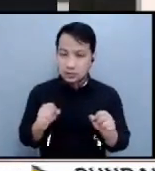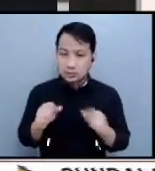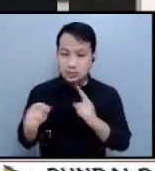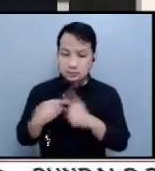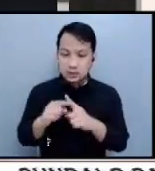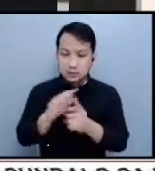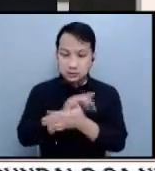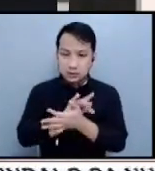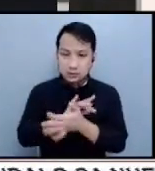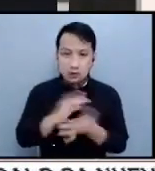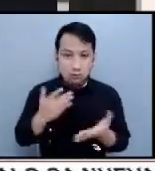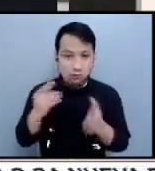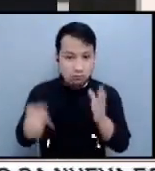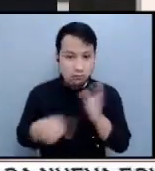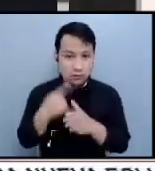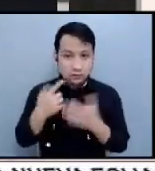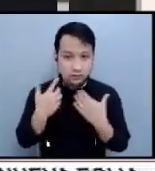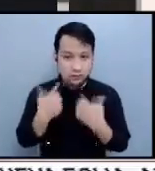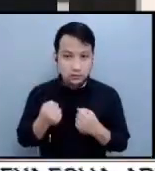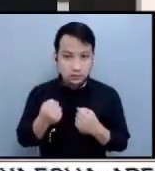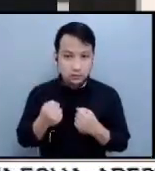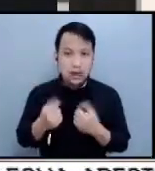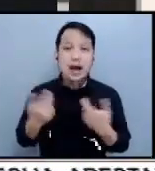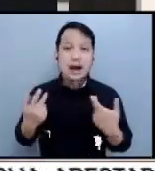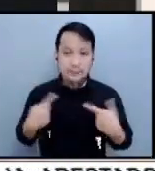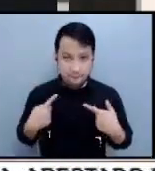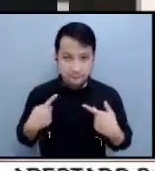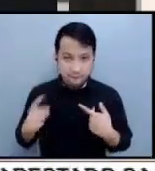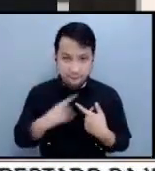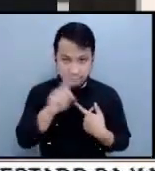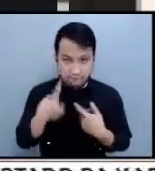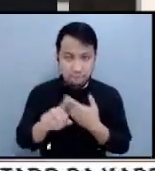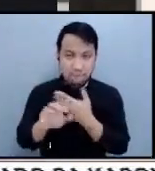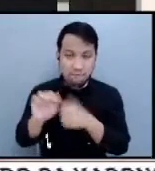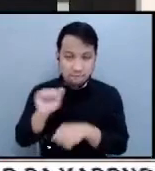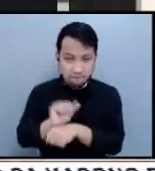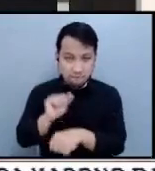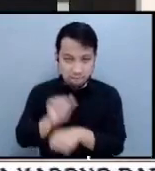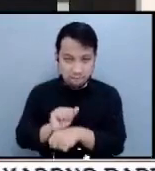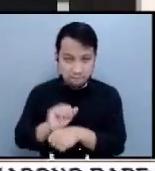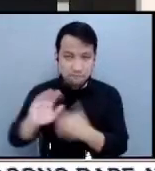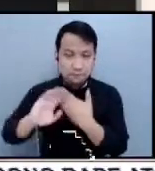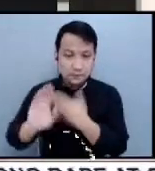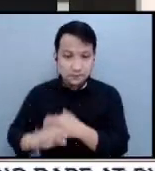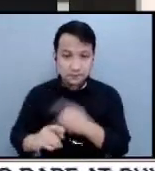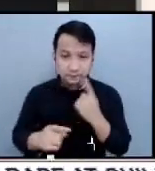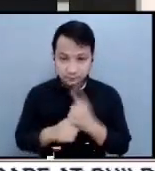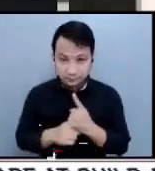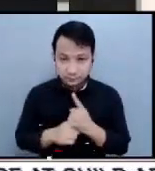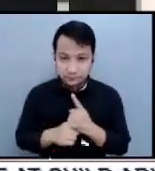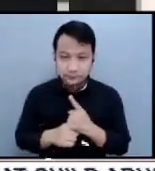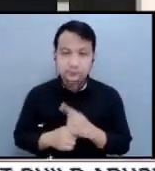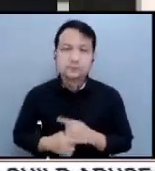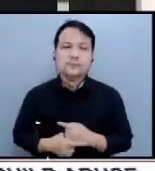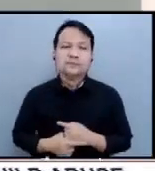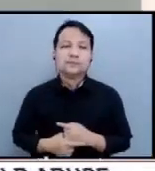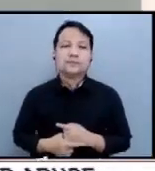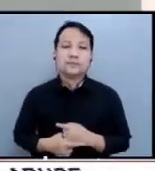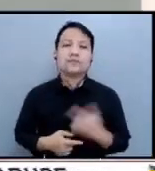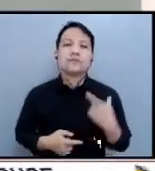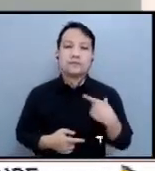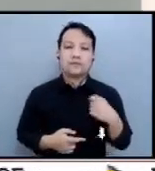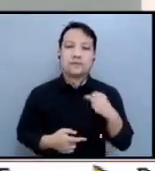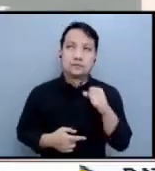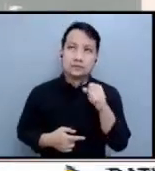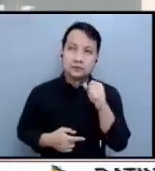COVID-19 na once na gumaling po sila, ay mayroon pa rin po silang trabahong mababalikan. Well, we're doing all that we can, ano? As